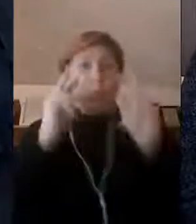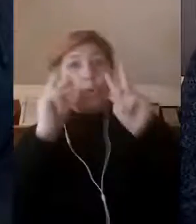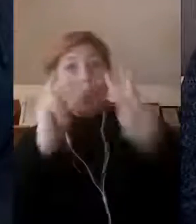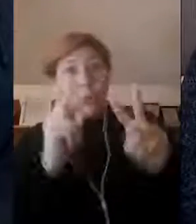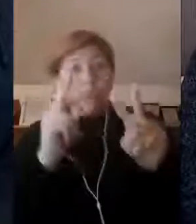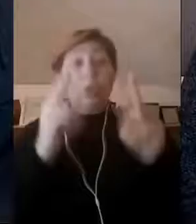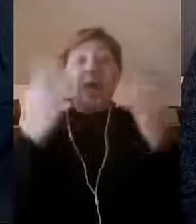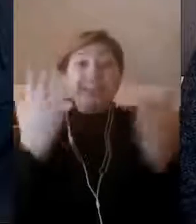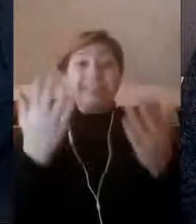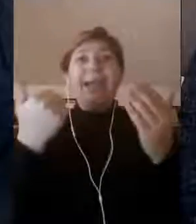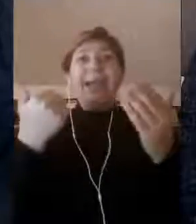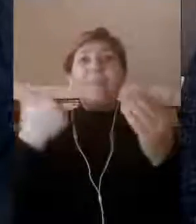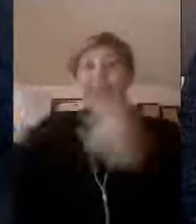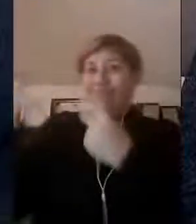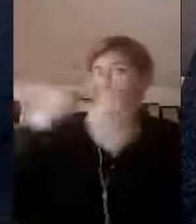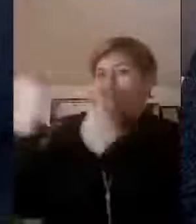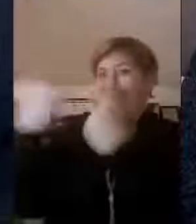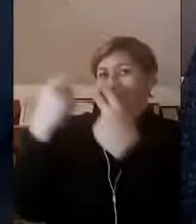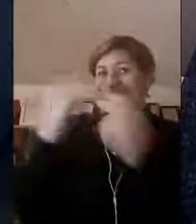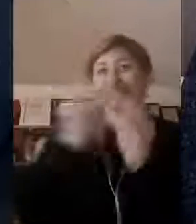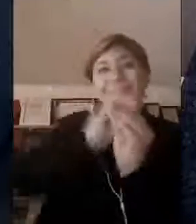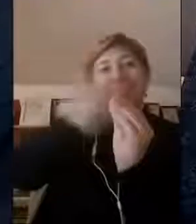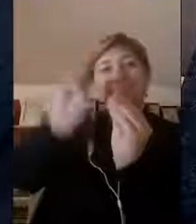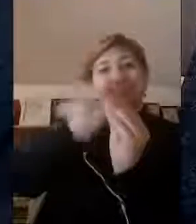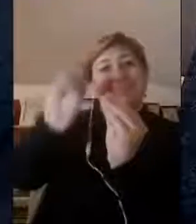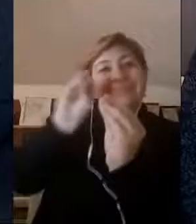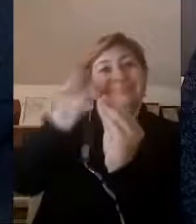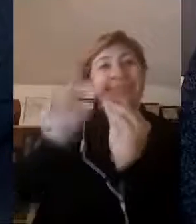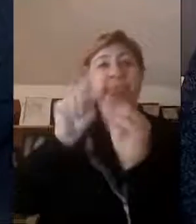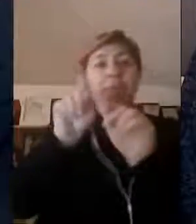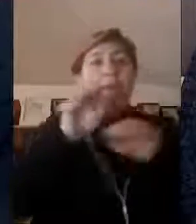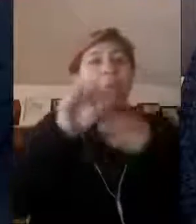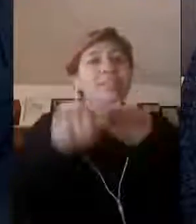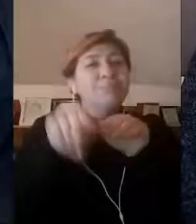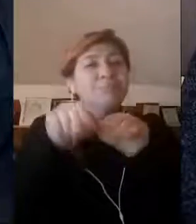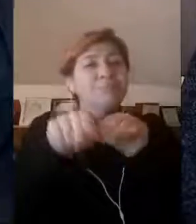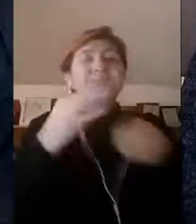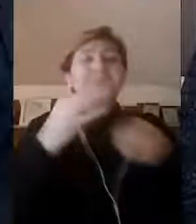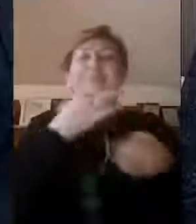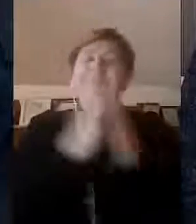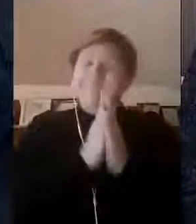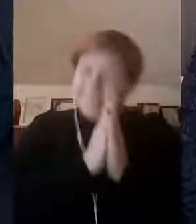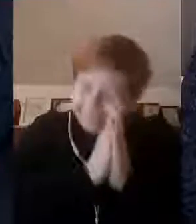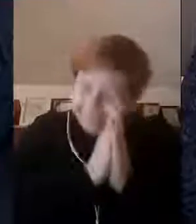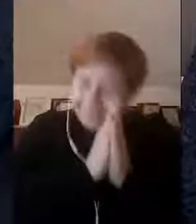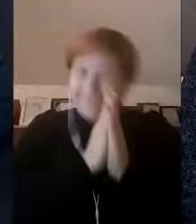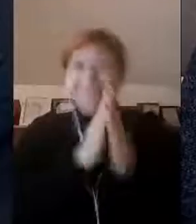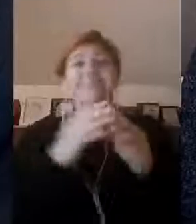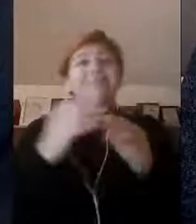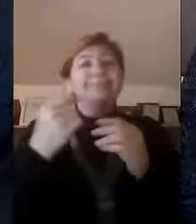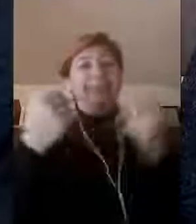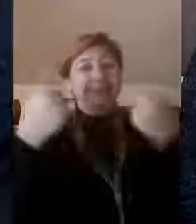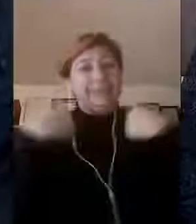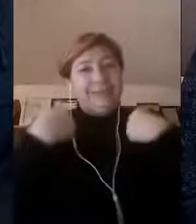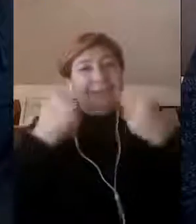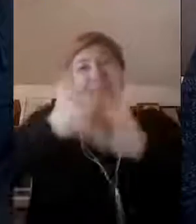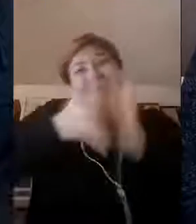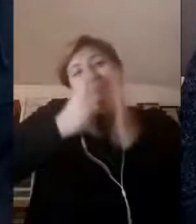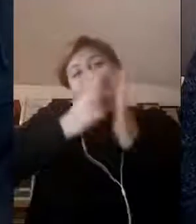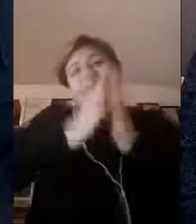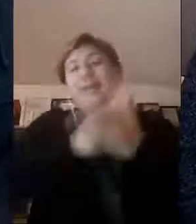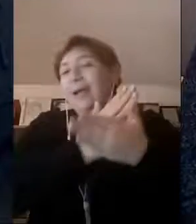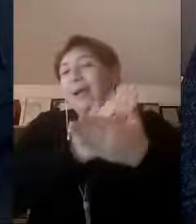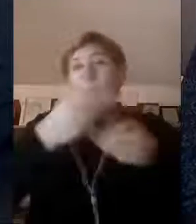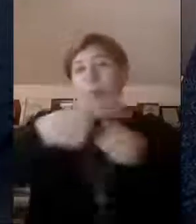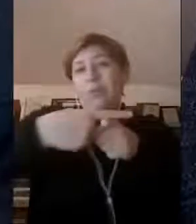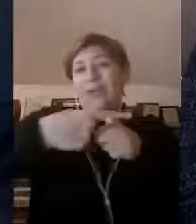aslında teşvik edilmesi amacıyla da böyle bir adım attık. Sağ olsun Neslihan Hanım, görüyorsunuz zaten bizimle birlikte proje